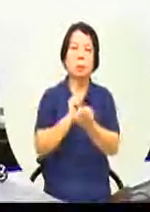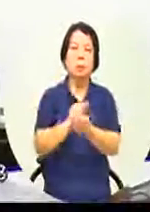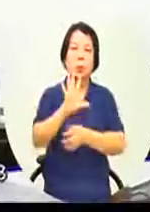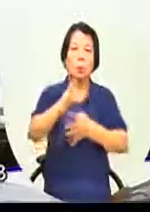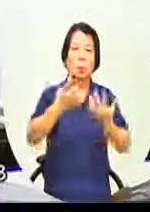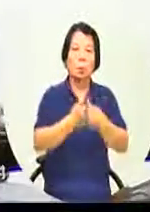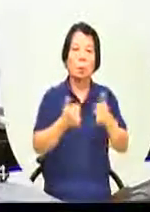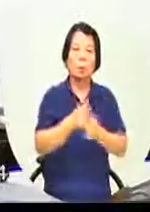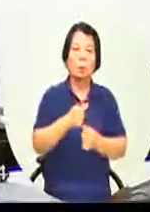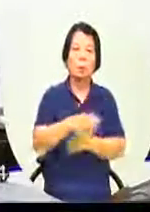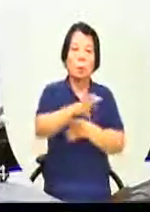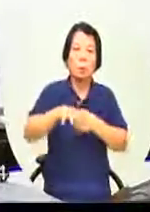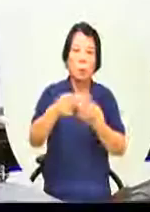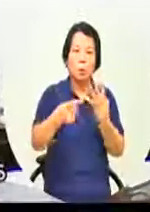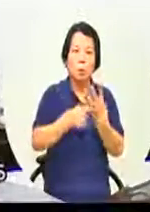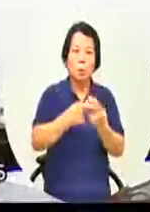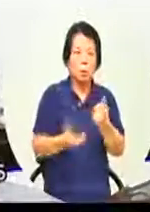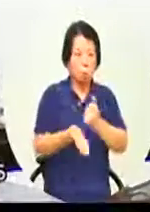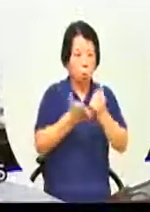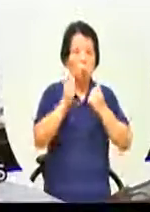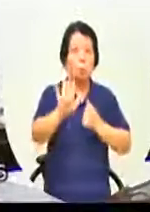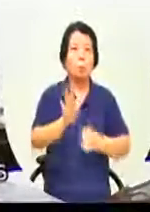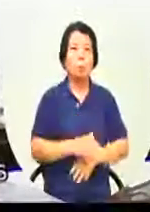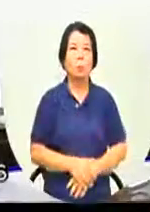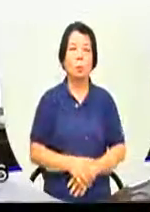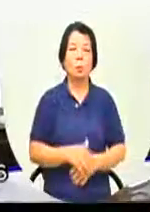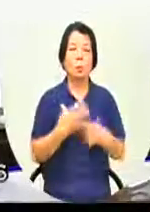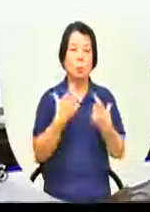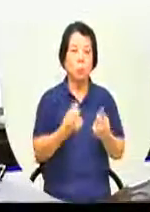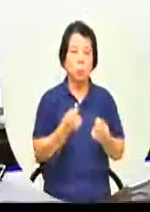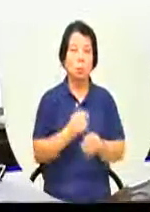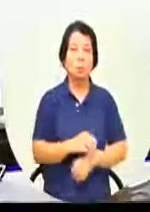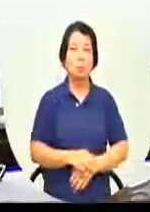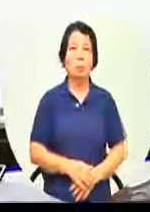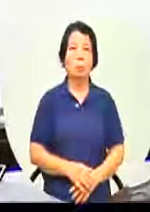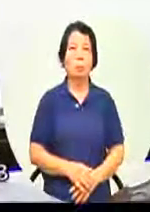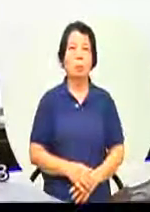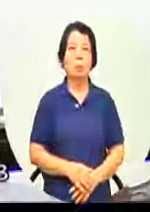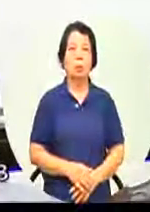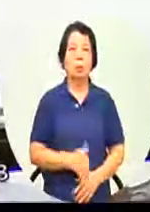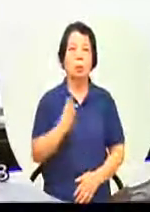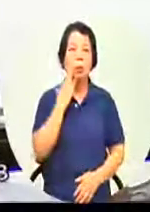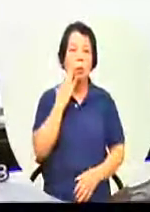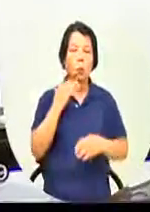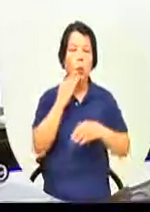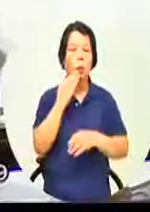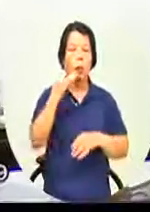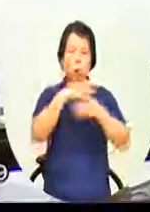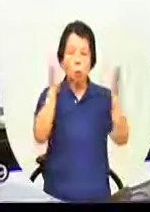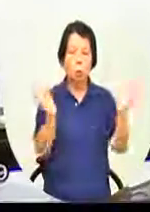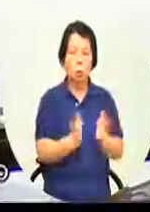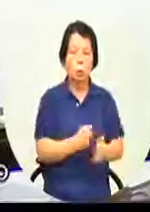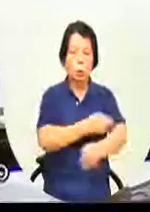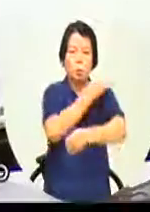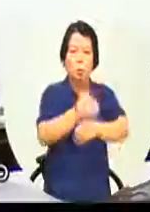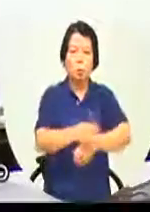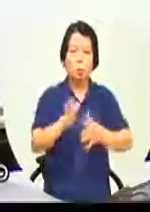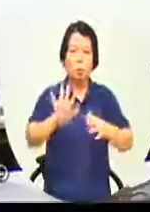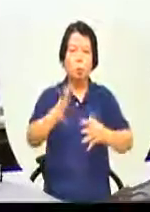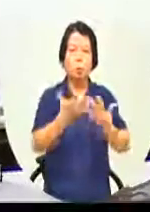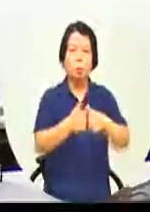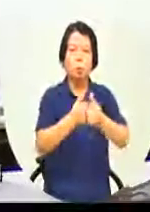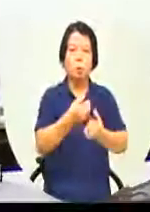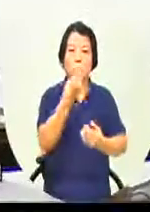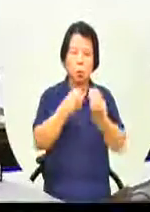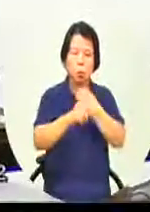农业其实是一个鼓励。但是同样的，你即使是全部都要用有机，我们没有那么多的有机食